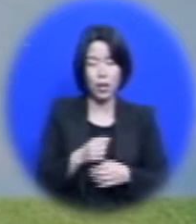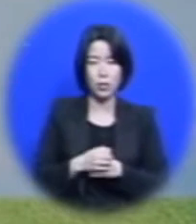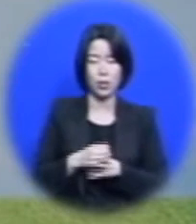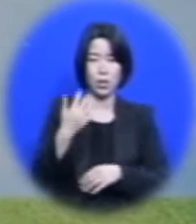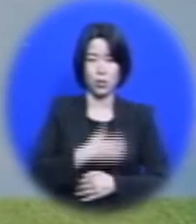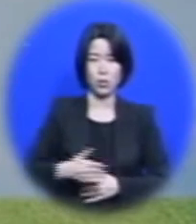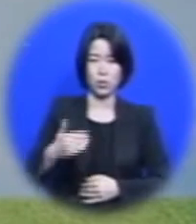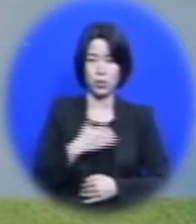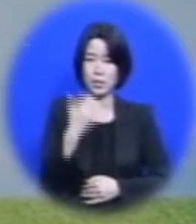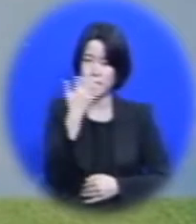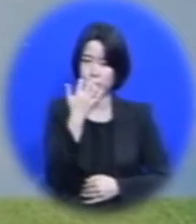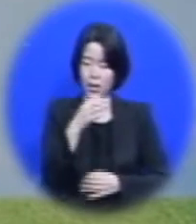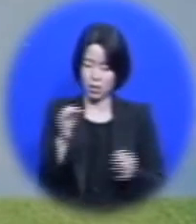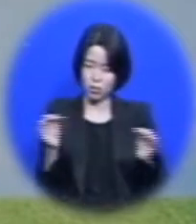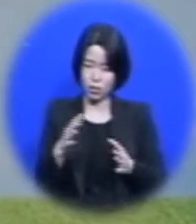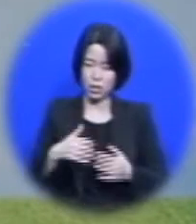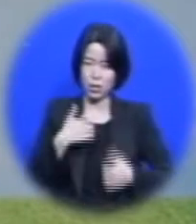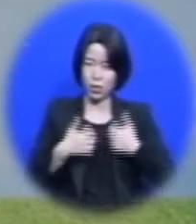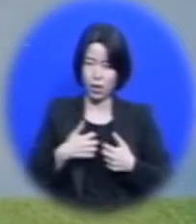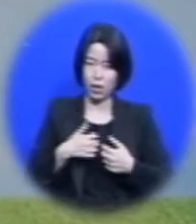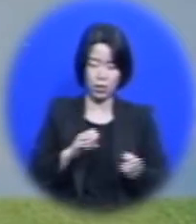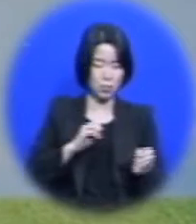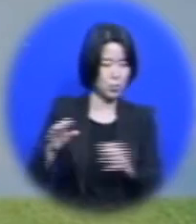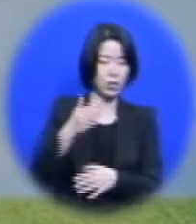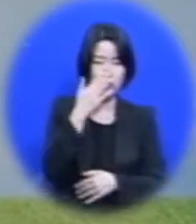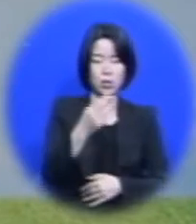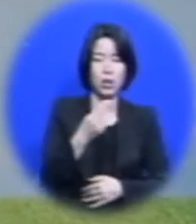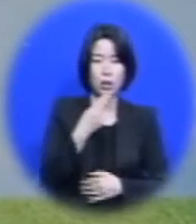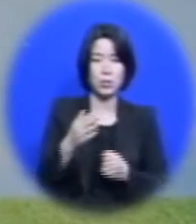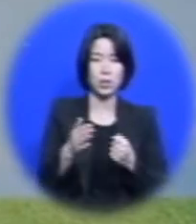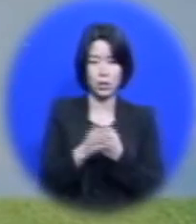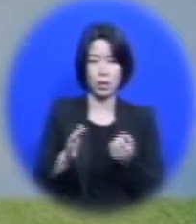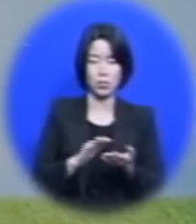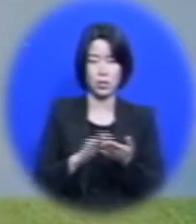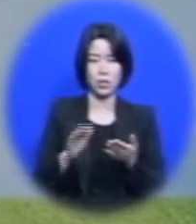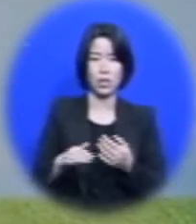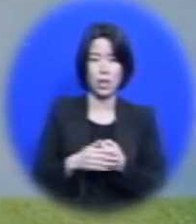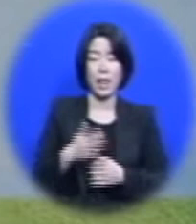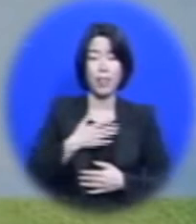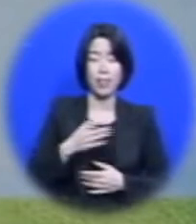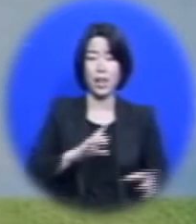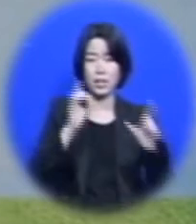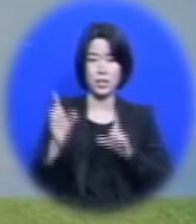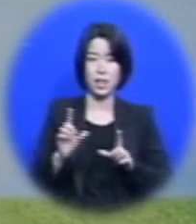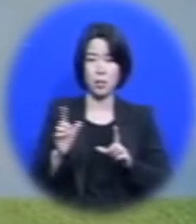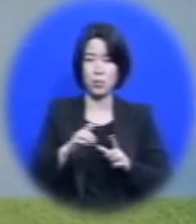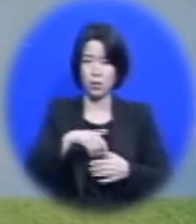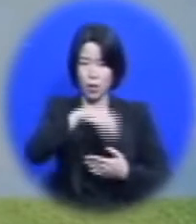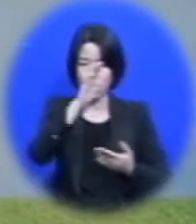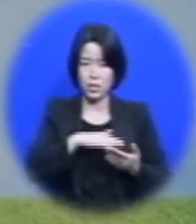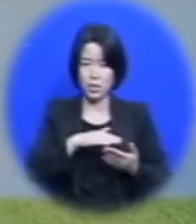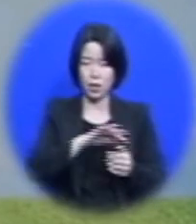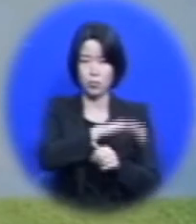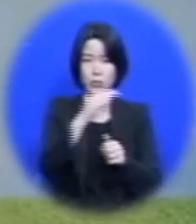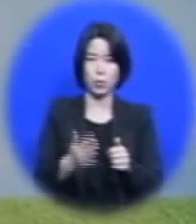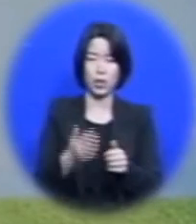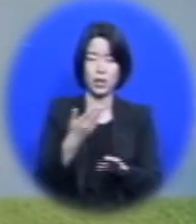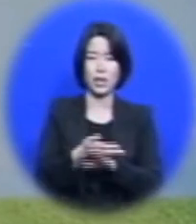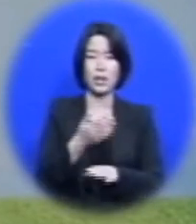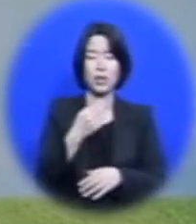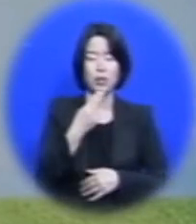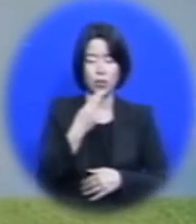주는 일시적인 쾌락을 떨쳐버릴 수가 없었기 때문이다. 나의 삶은 회칠한 무덤과 다를 바가 없었다.